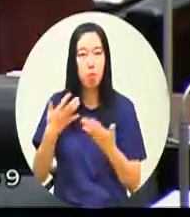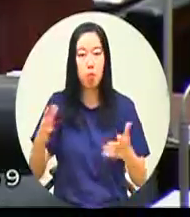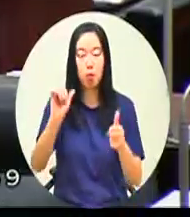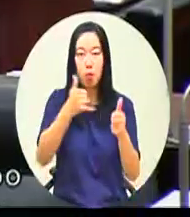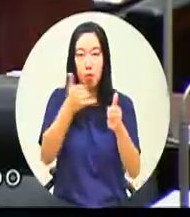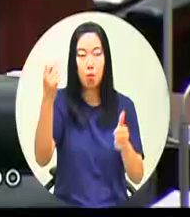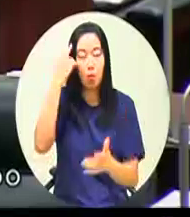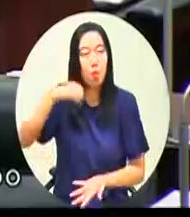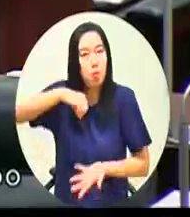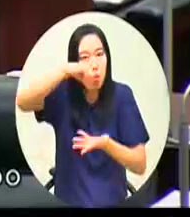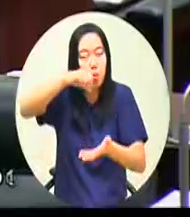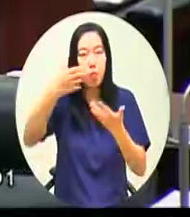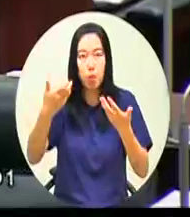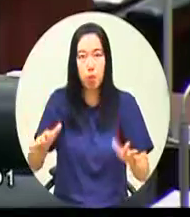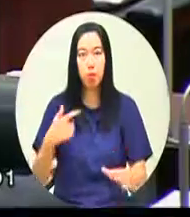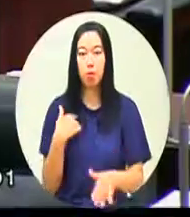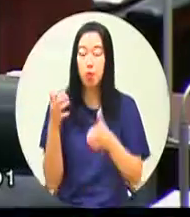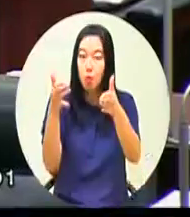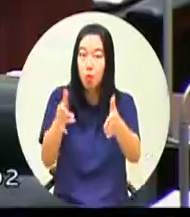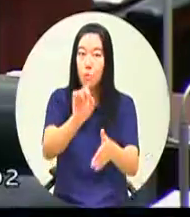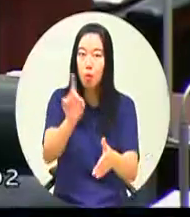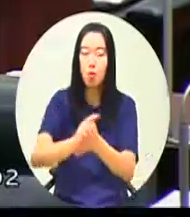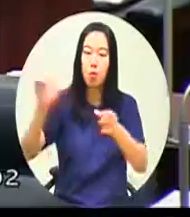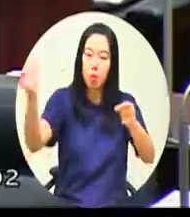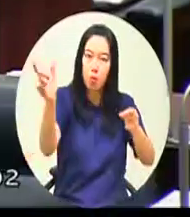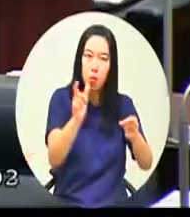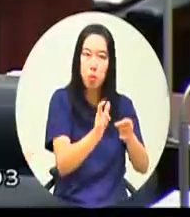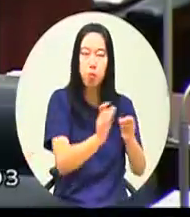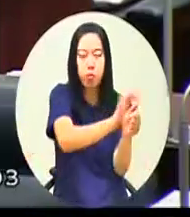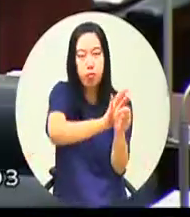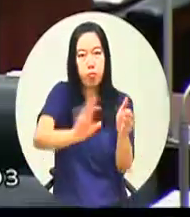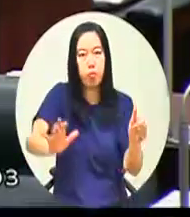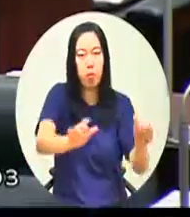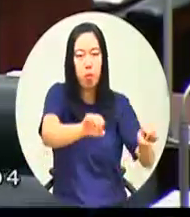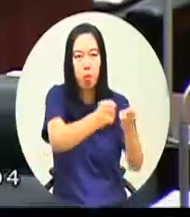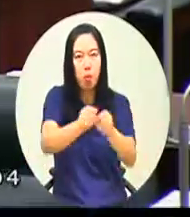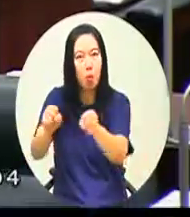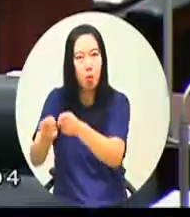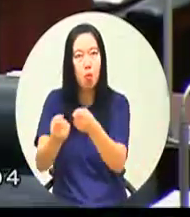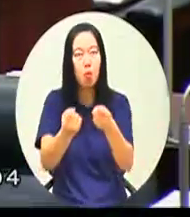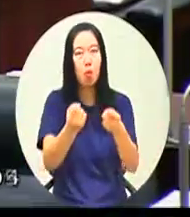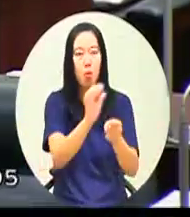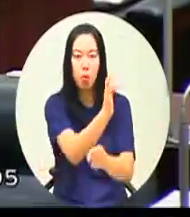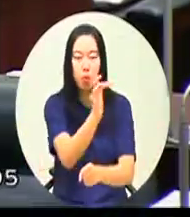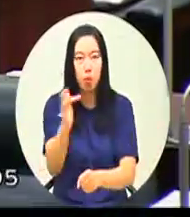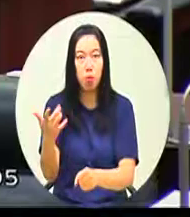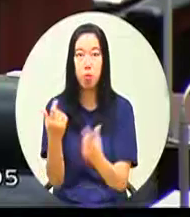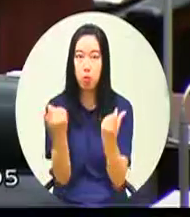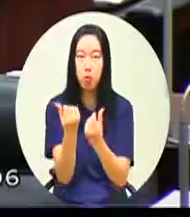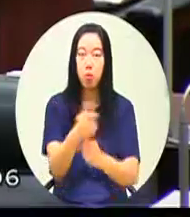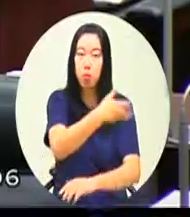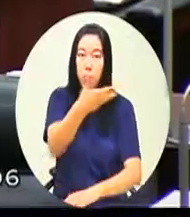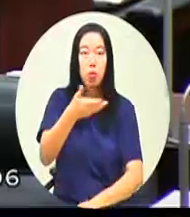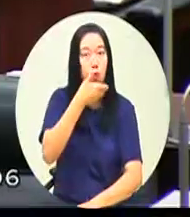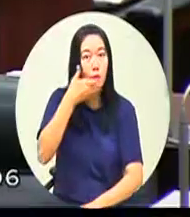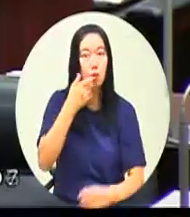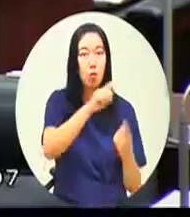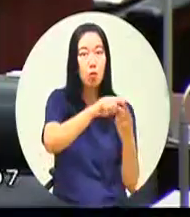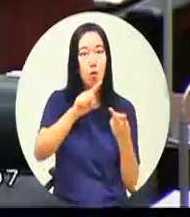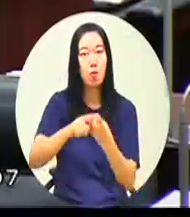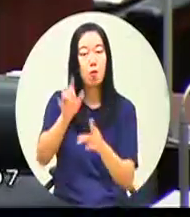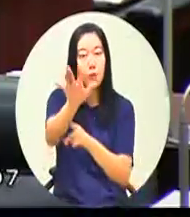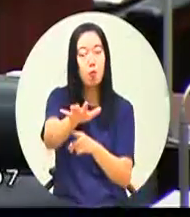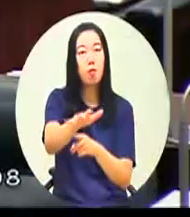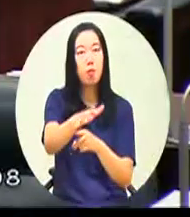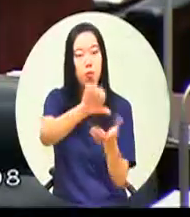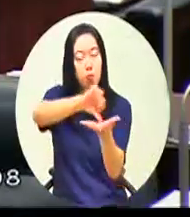哈，拢是针对这款风台所造成的，无论伫水利也好。啊，是这个农业的部分啊，吼，大